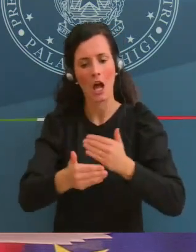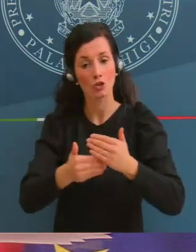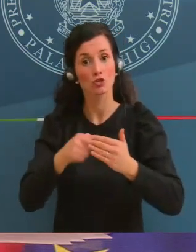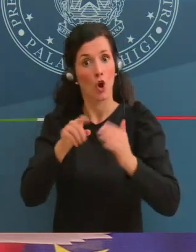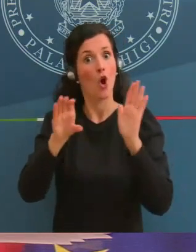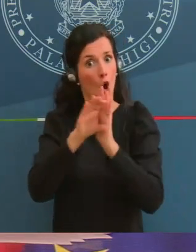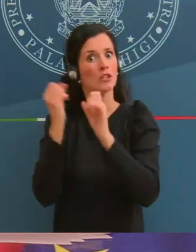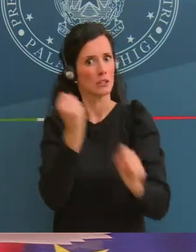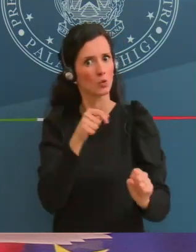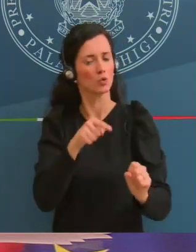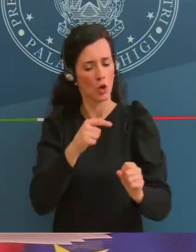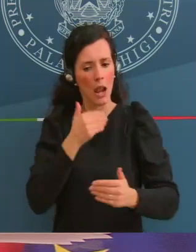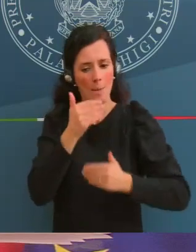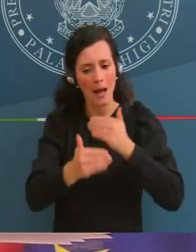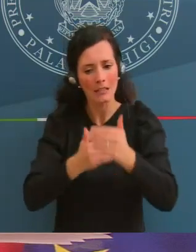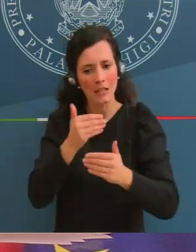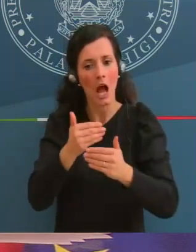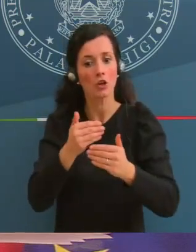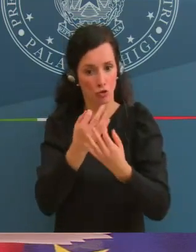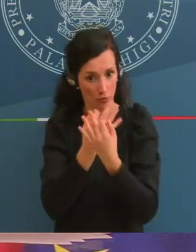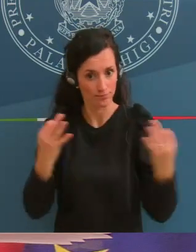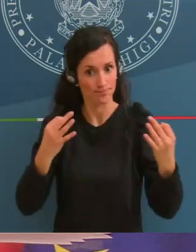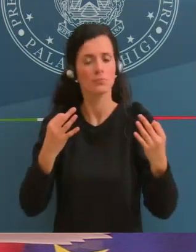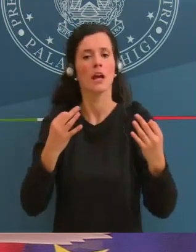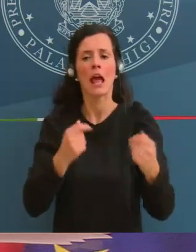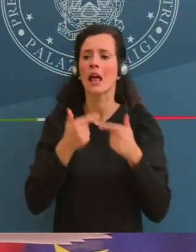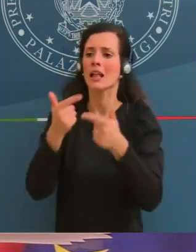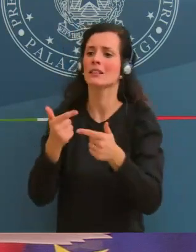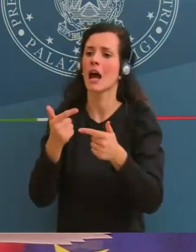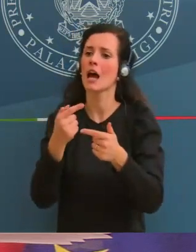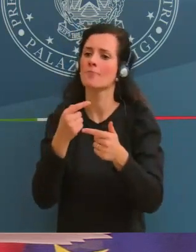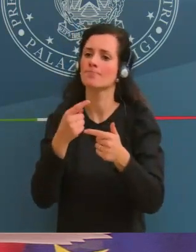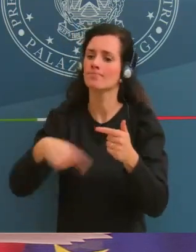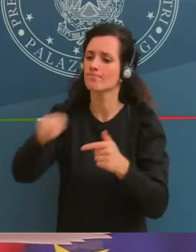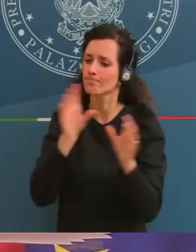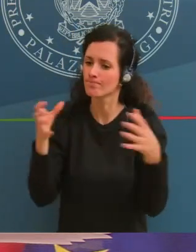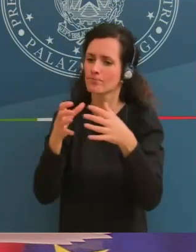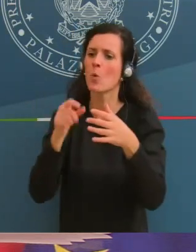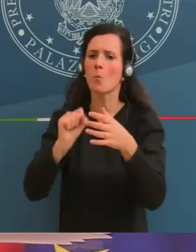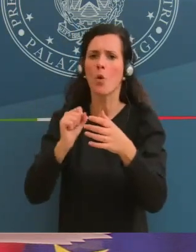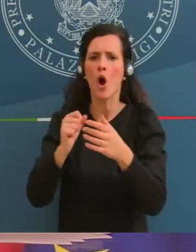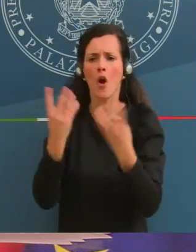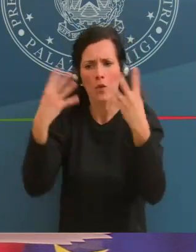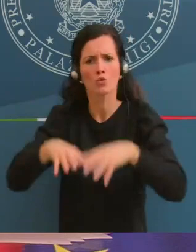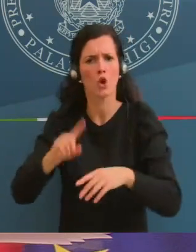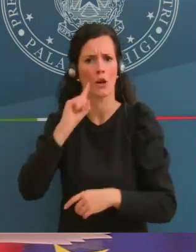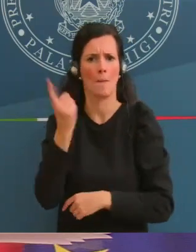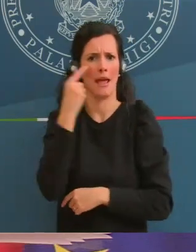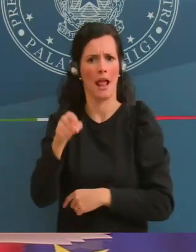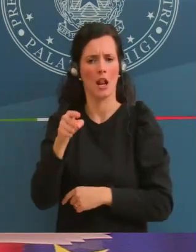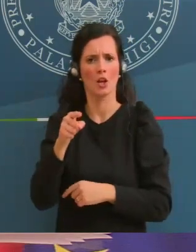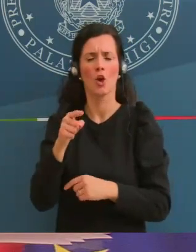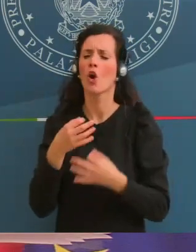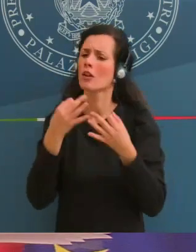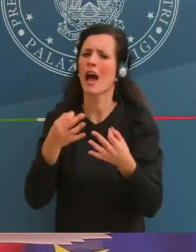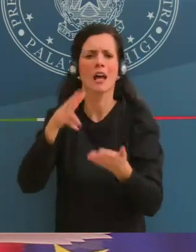garantire maggiore funzionalità dobbiamo essere coraggiosi ci confronteremo quali il leader di maggioranza sarà un confronto aperto